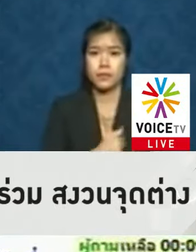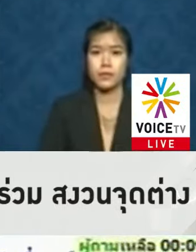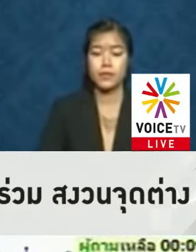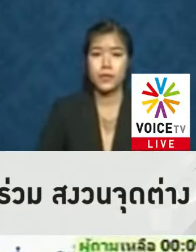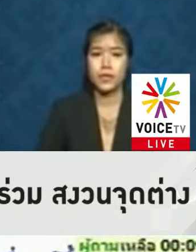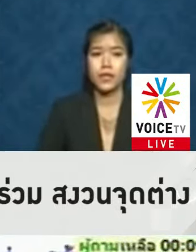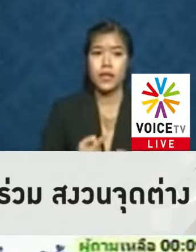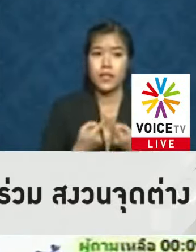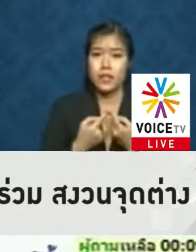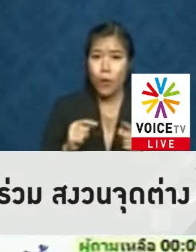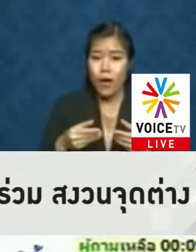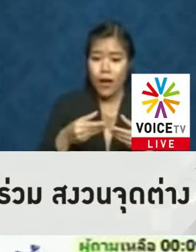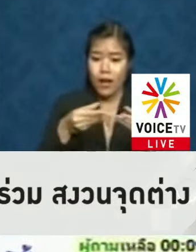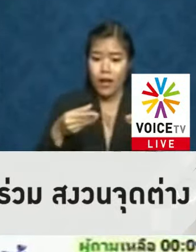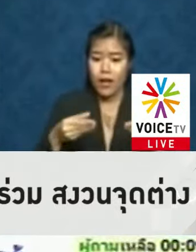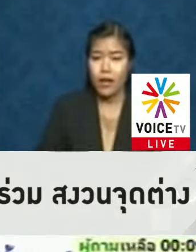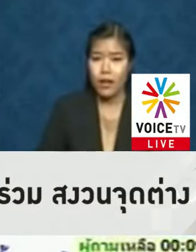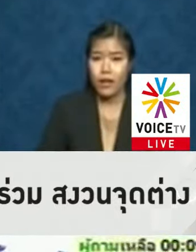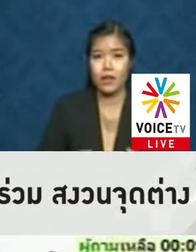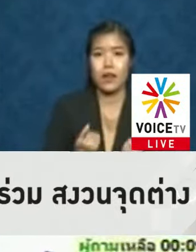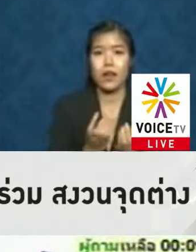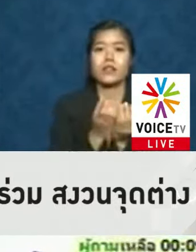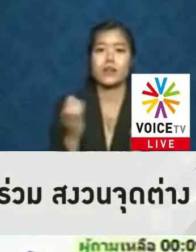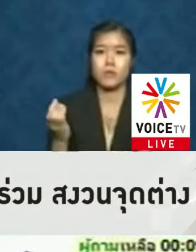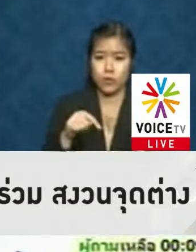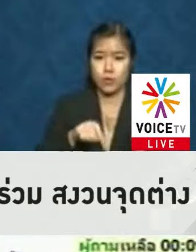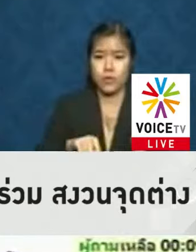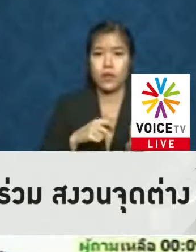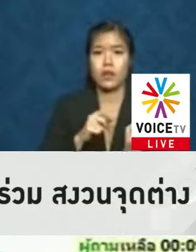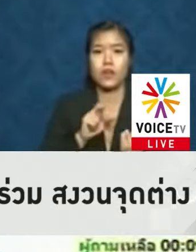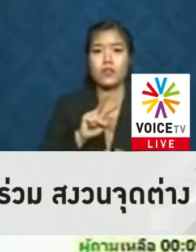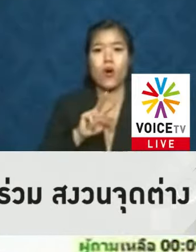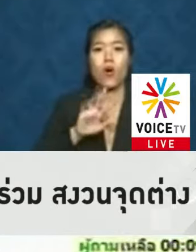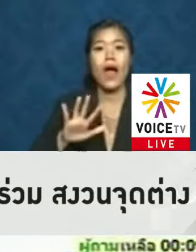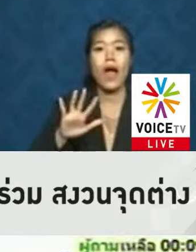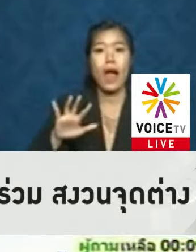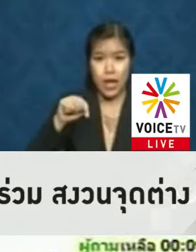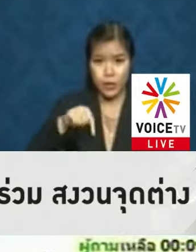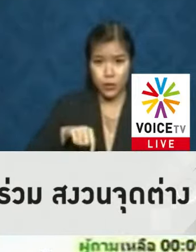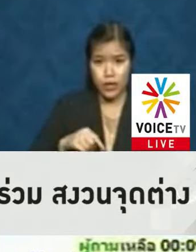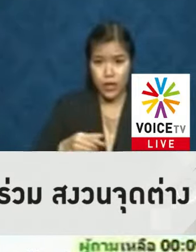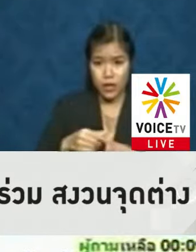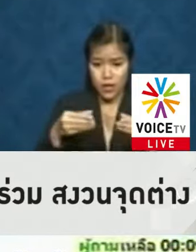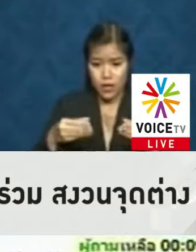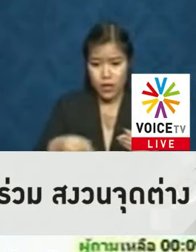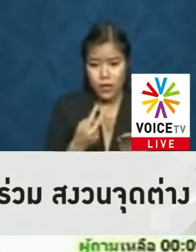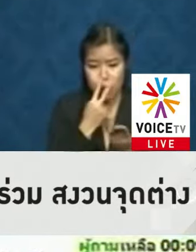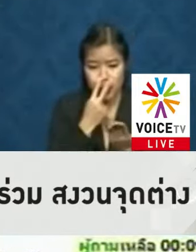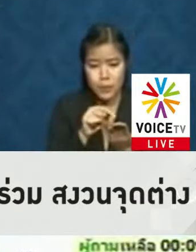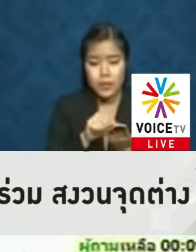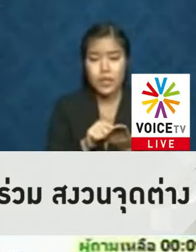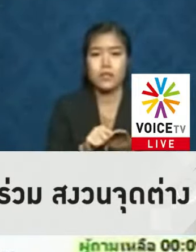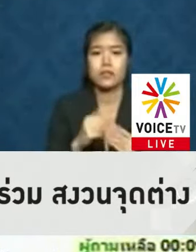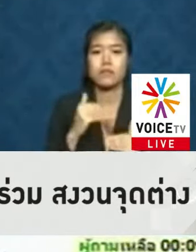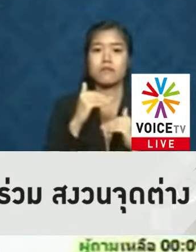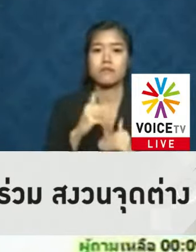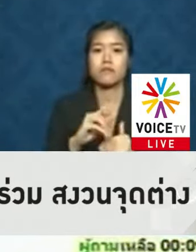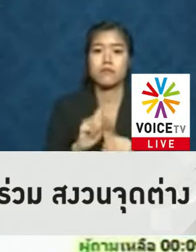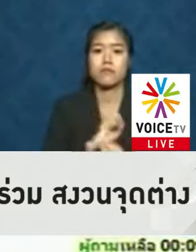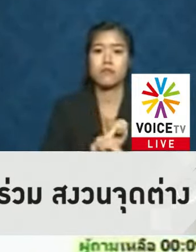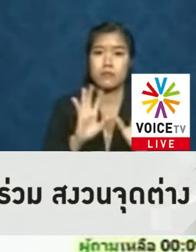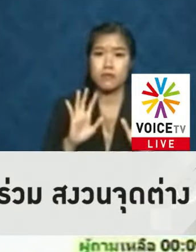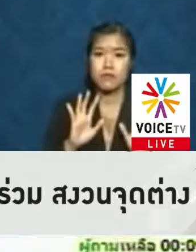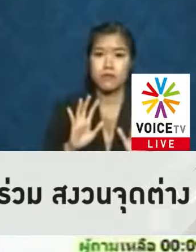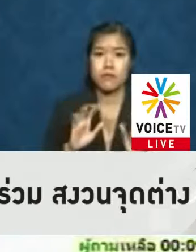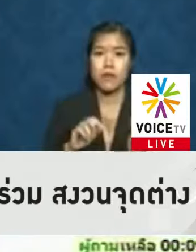ทั้งที่ในรัฐธรรมนูญฉบับปัจจุบันนี้ครับตามมาตรา255เนี่ยก็มีข้อจำกัดชัดเจนอยู่แล้วว่าการแ